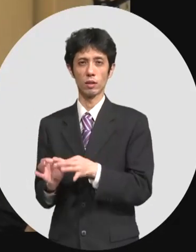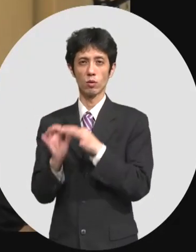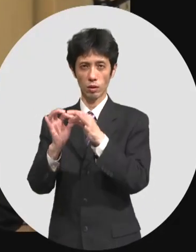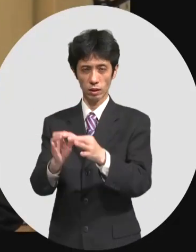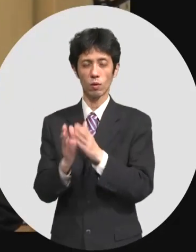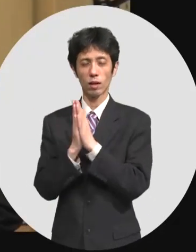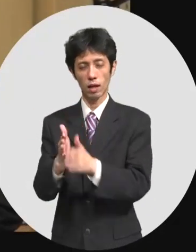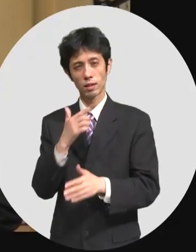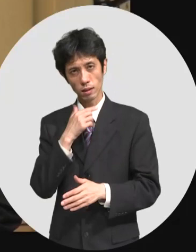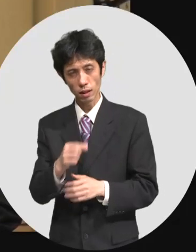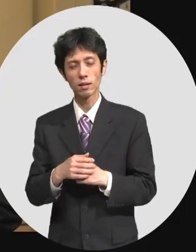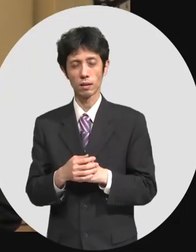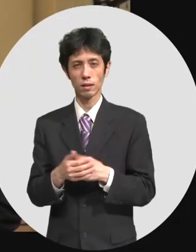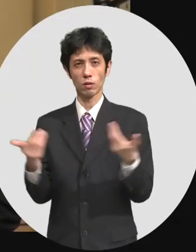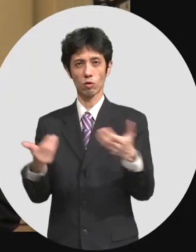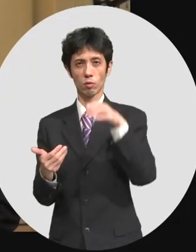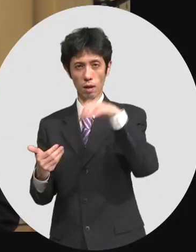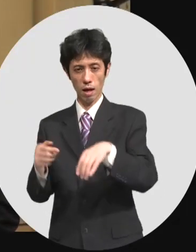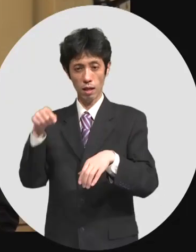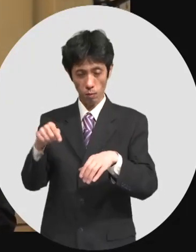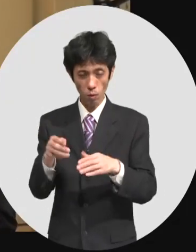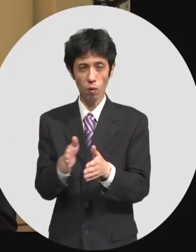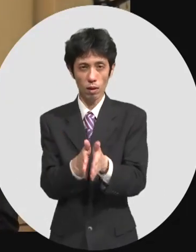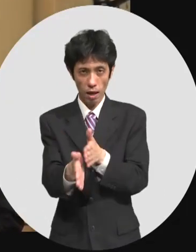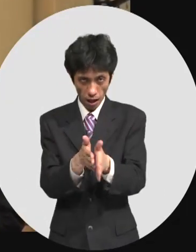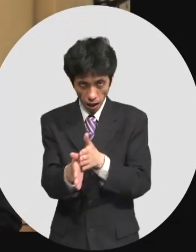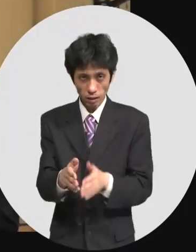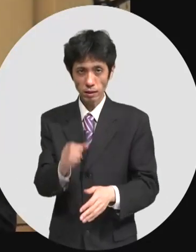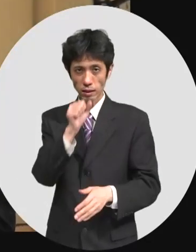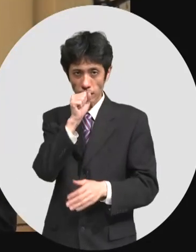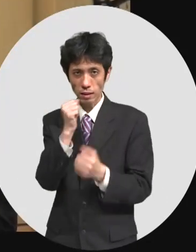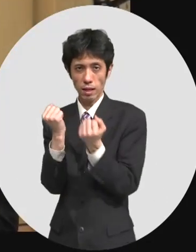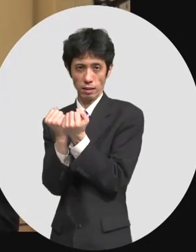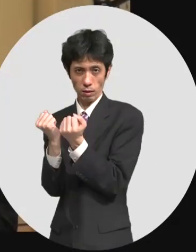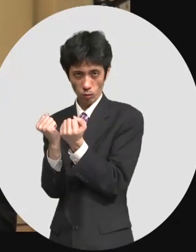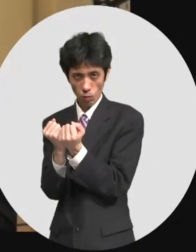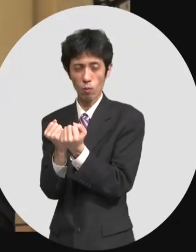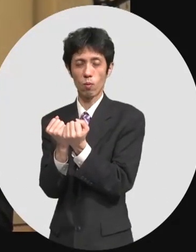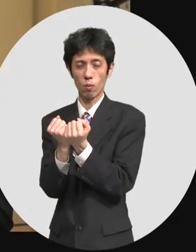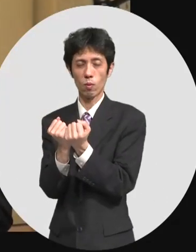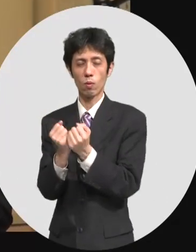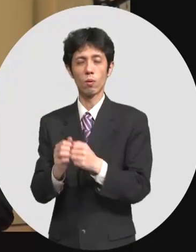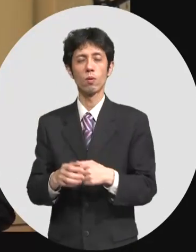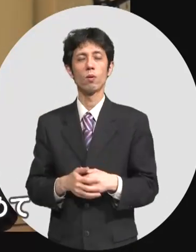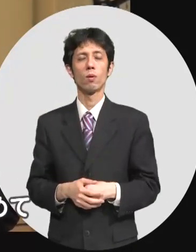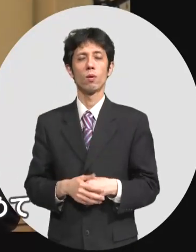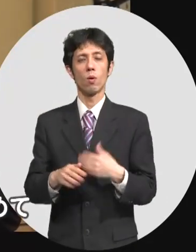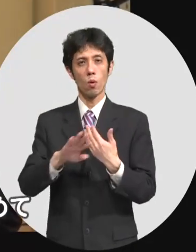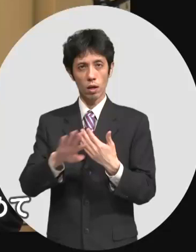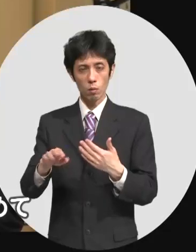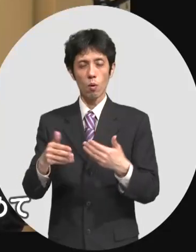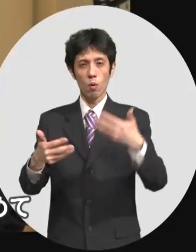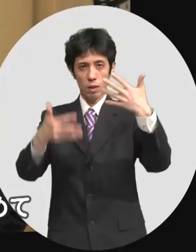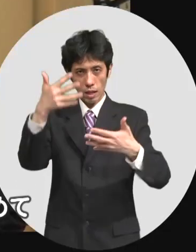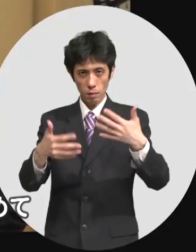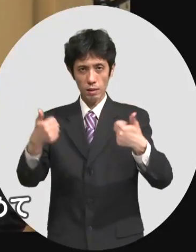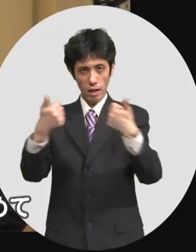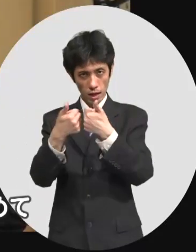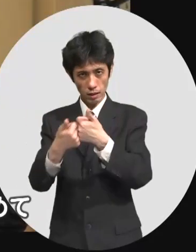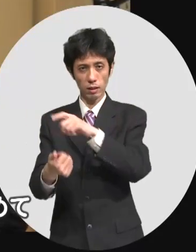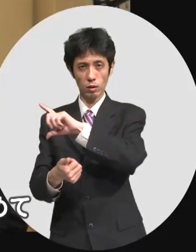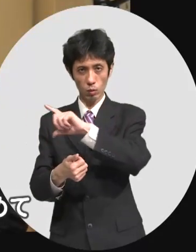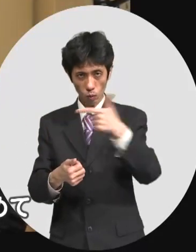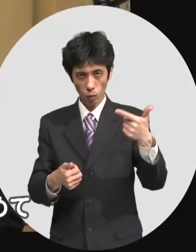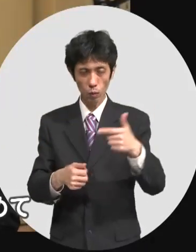願いしたいと思いますし、職場においても手洗い、咳エチケット、それからテレビ会議のと